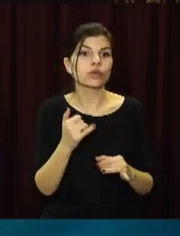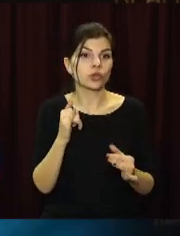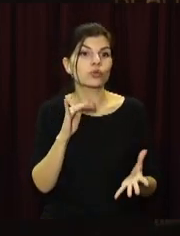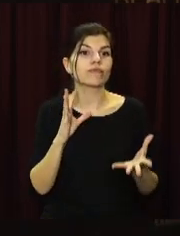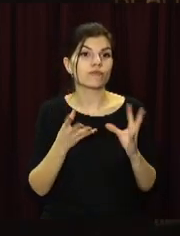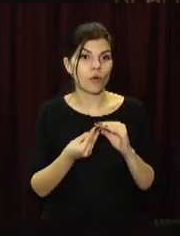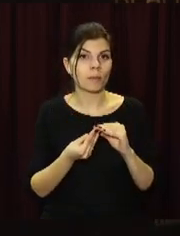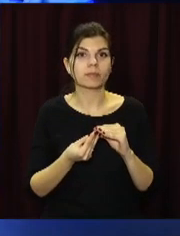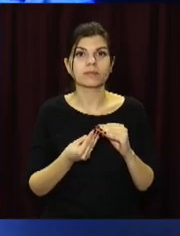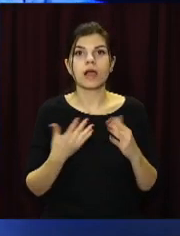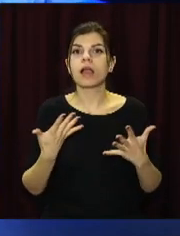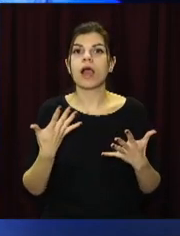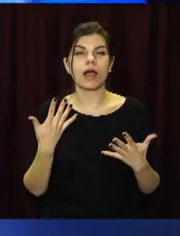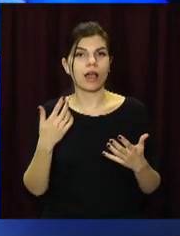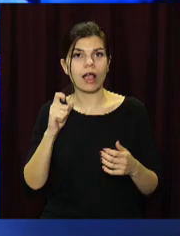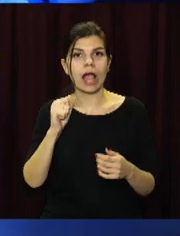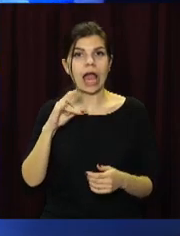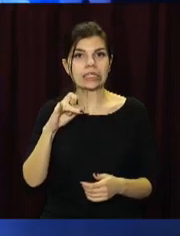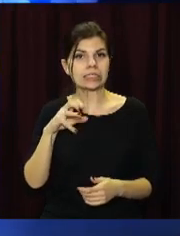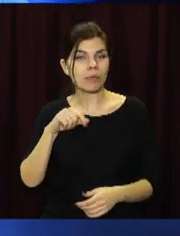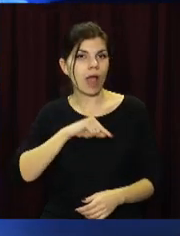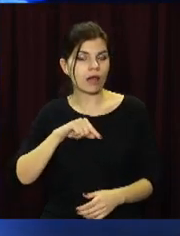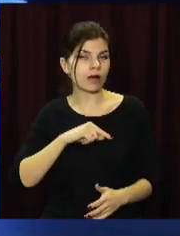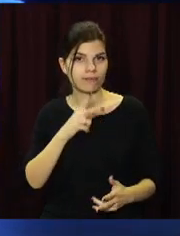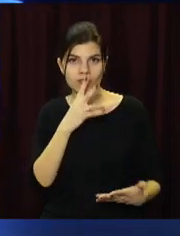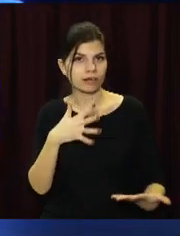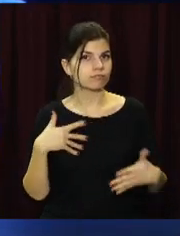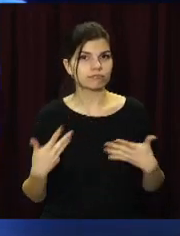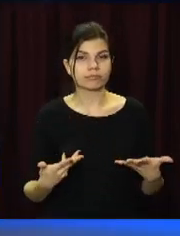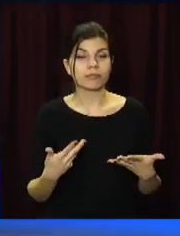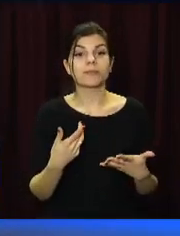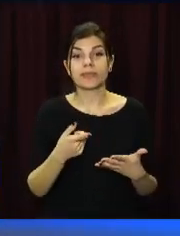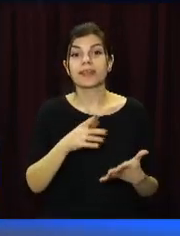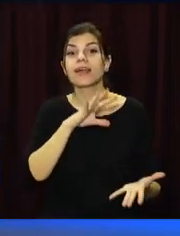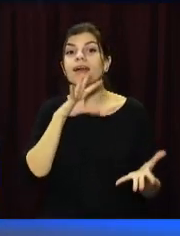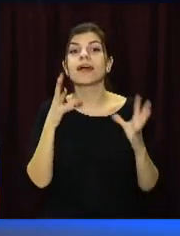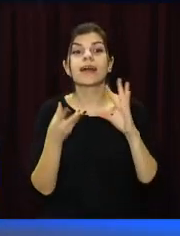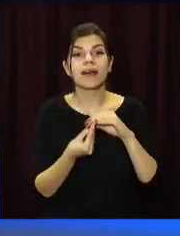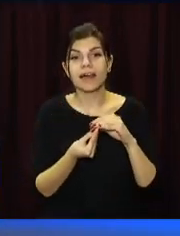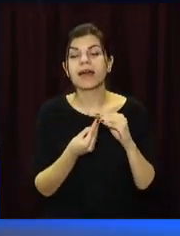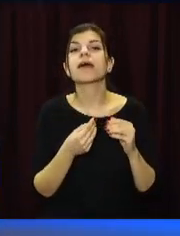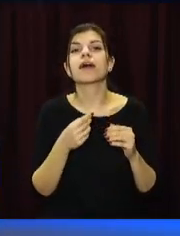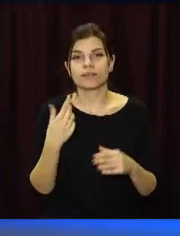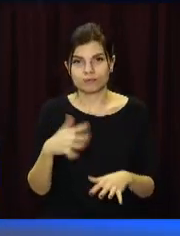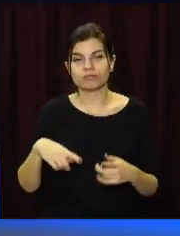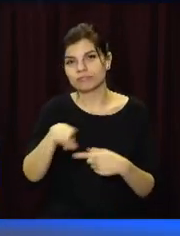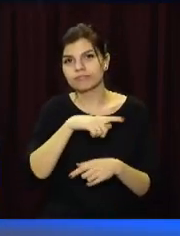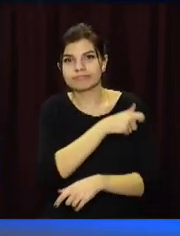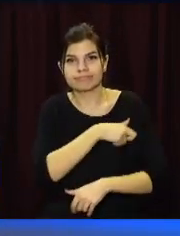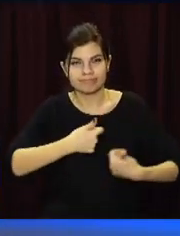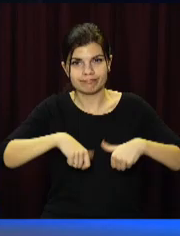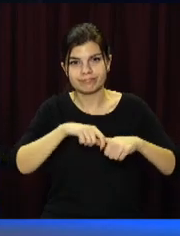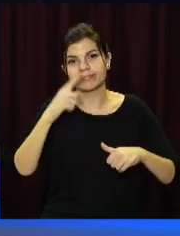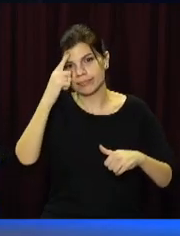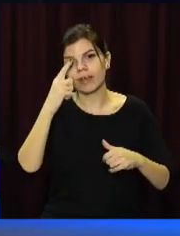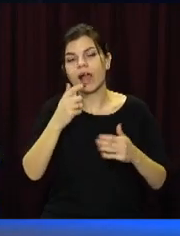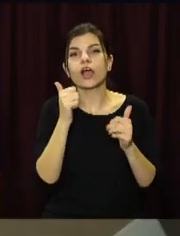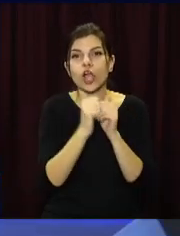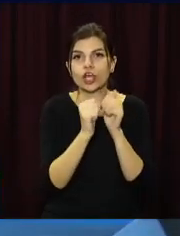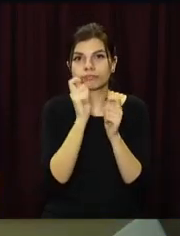общем-то, харизма. Після виходу на сцену останньої 8 учасниці журі визначилися із вибором. Кожна із дівчат отримала